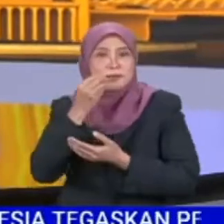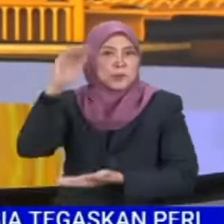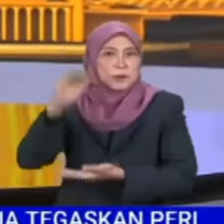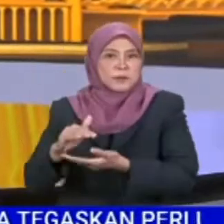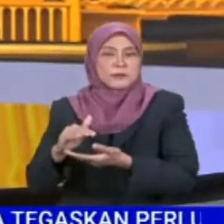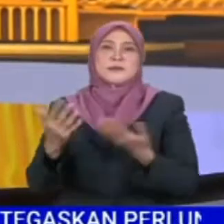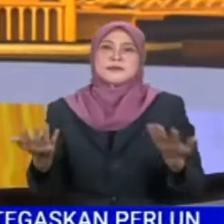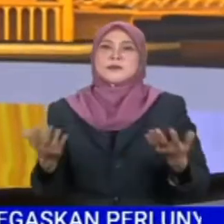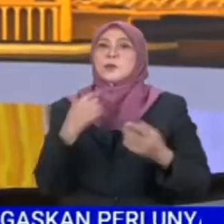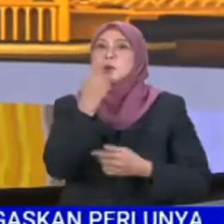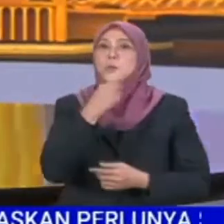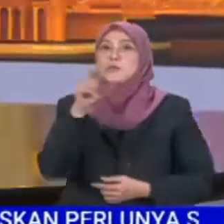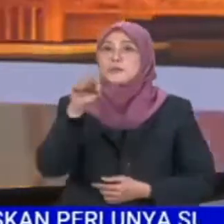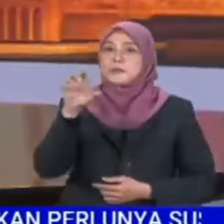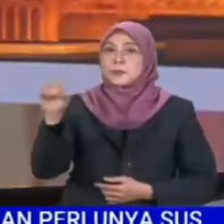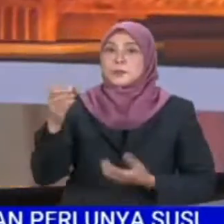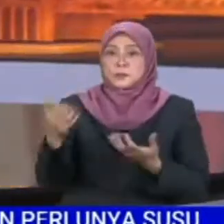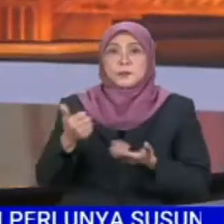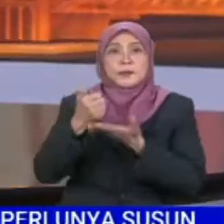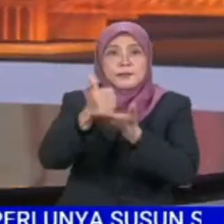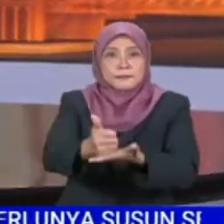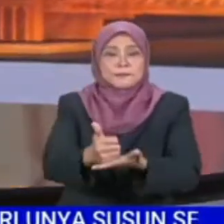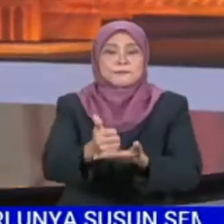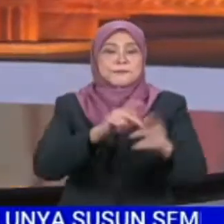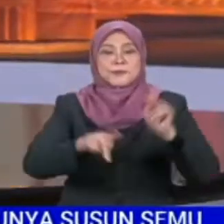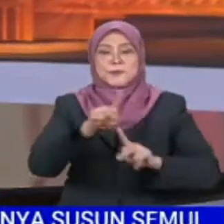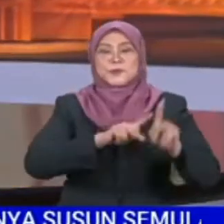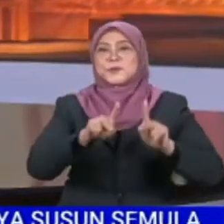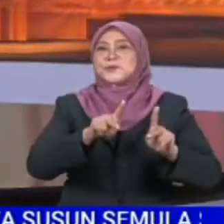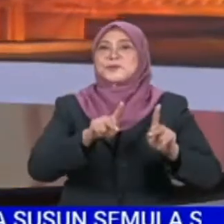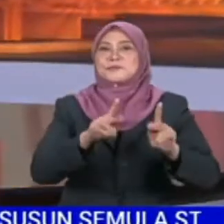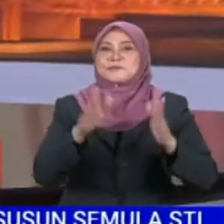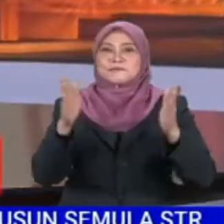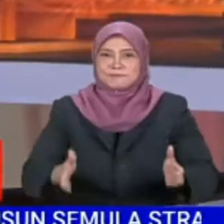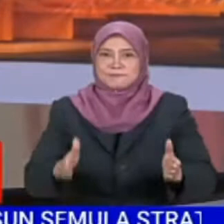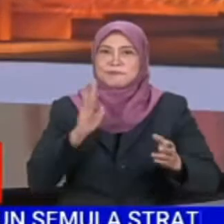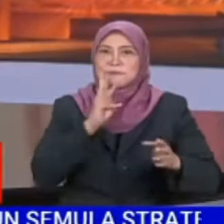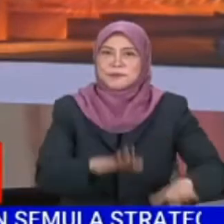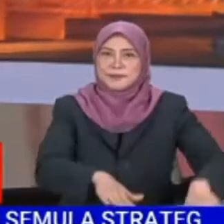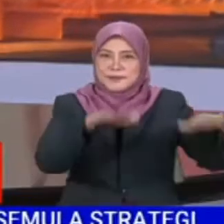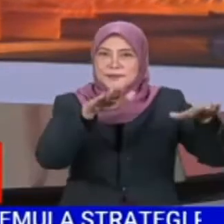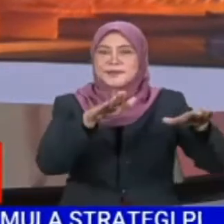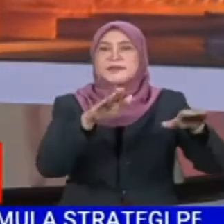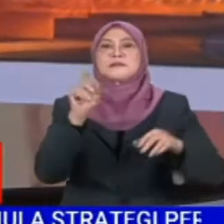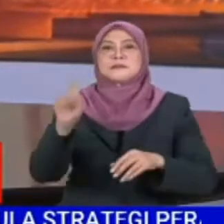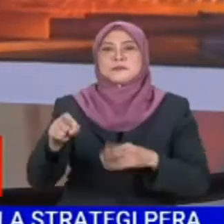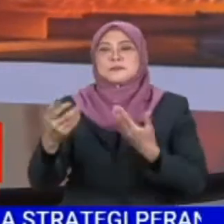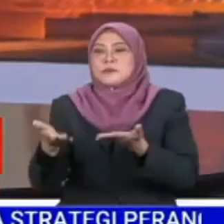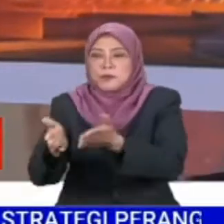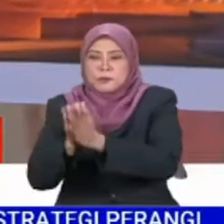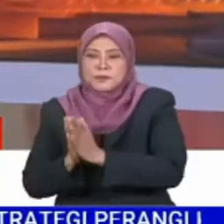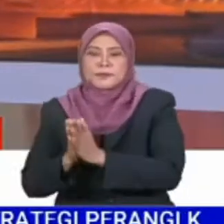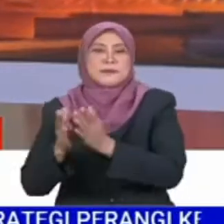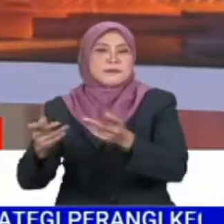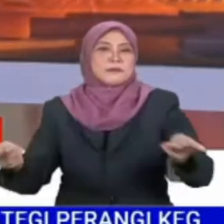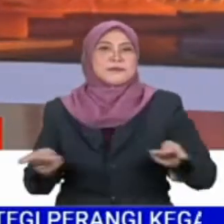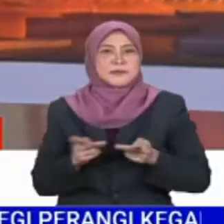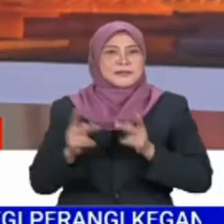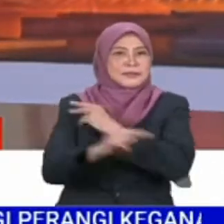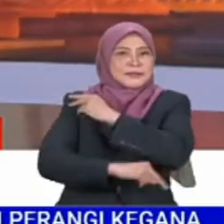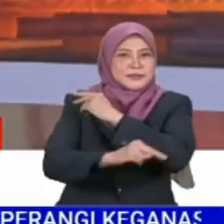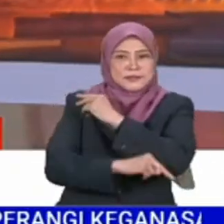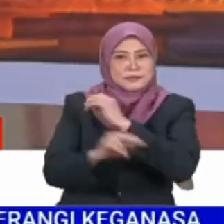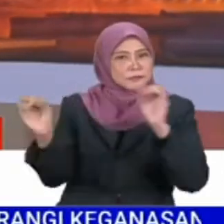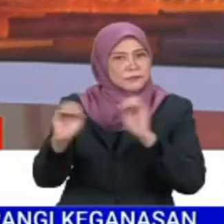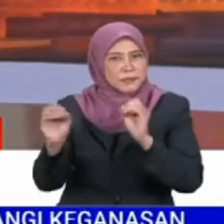individu yang ingin menghulurkan bantuan kepada penduduk terjejas dinasihat mendapatkan stok dari negeri atau kawasan yang tidak